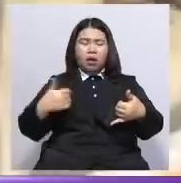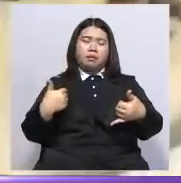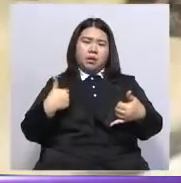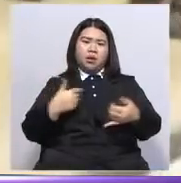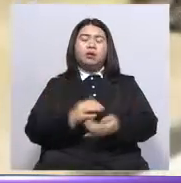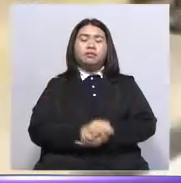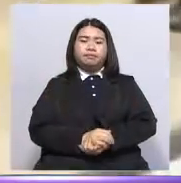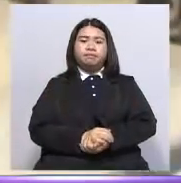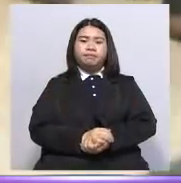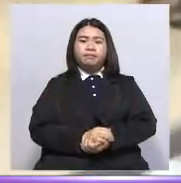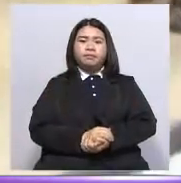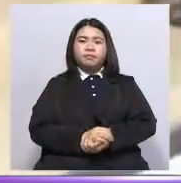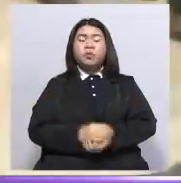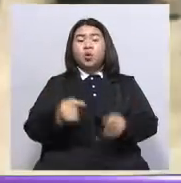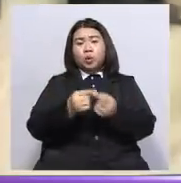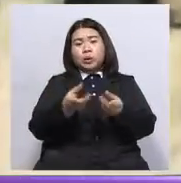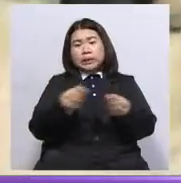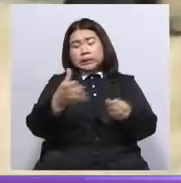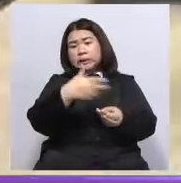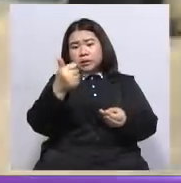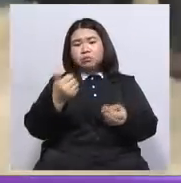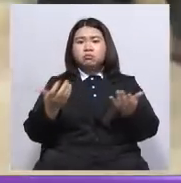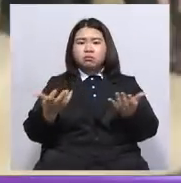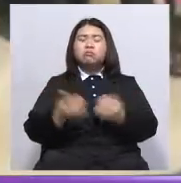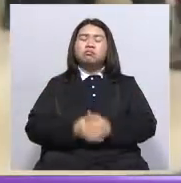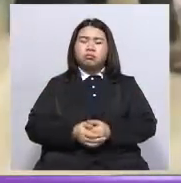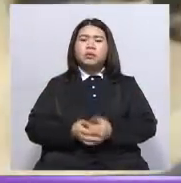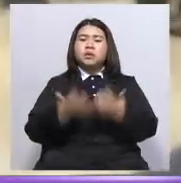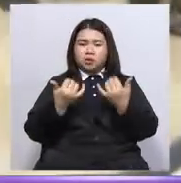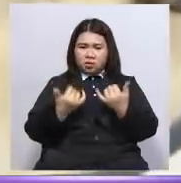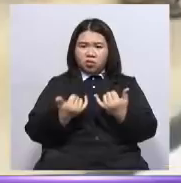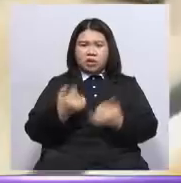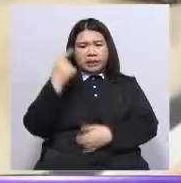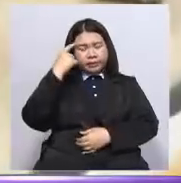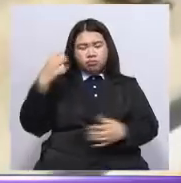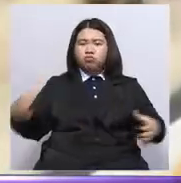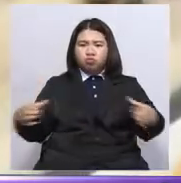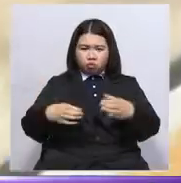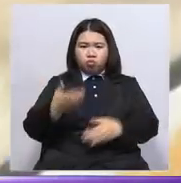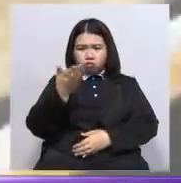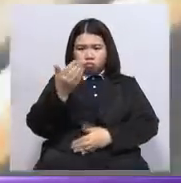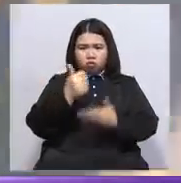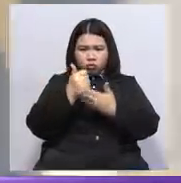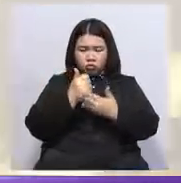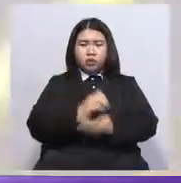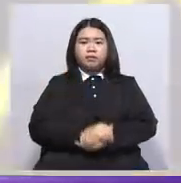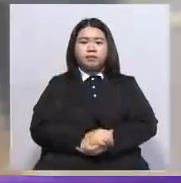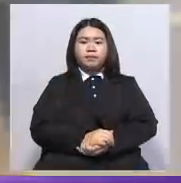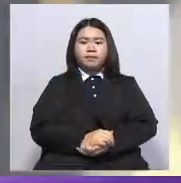การยึดที่ดินทำกินนั่นเองเขาก็เลยต้องมีการรวมกลุ่มกันในวันนี